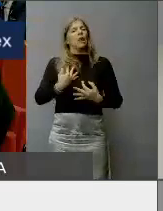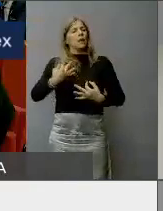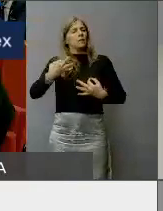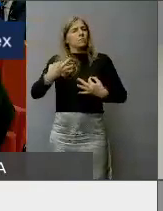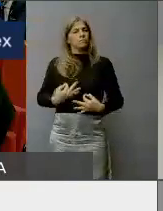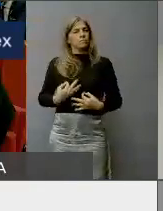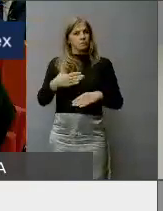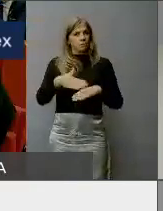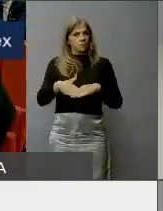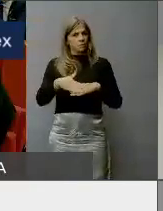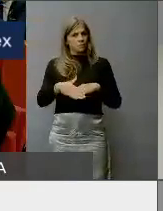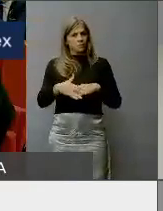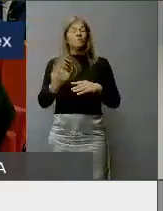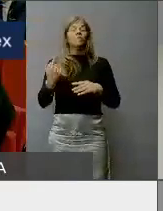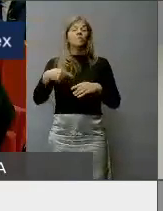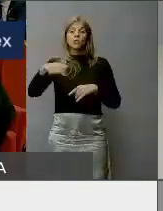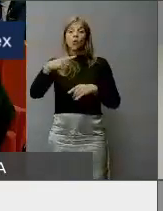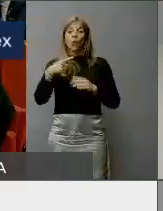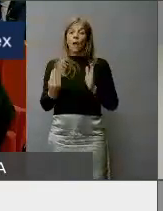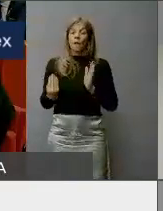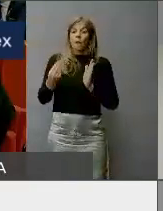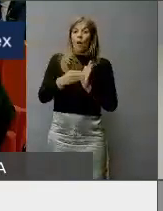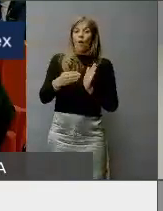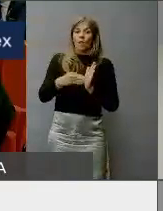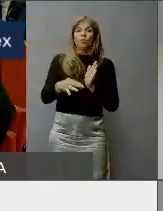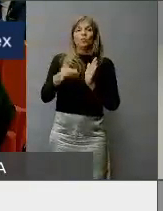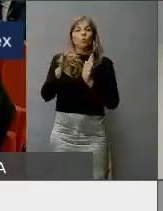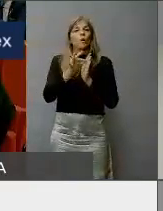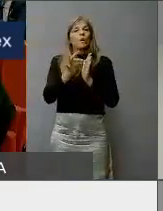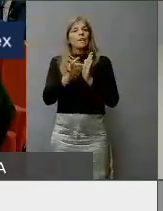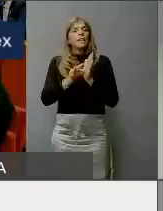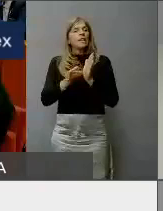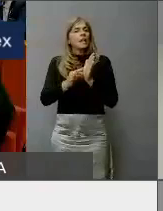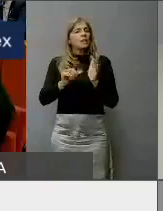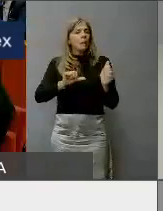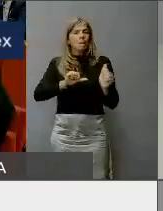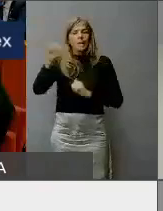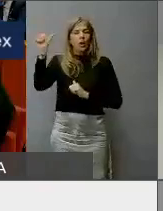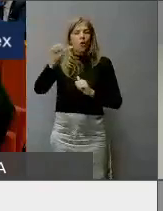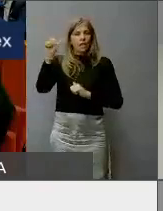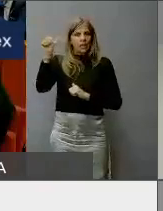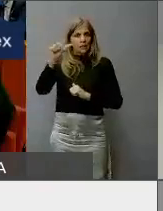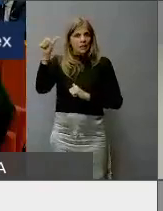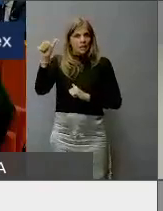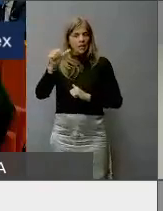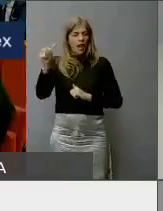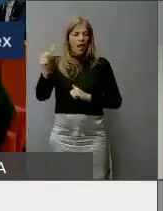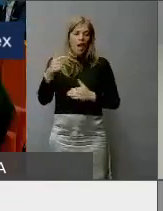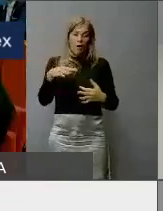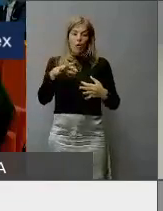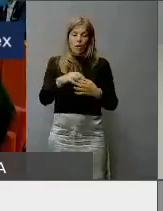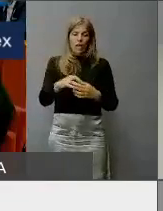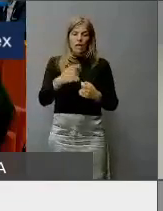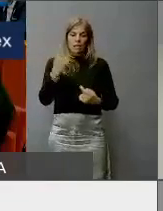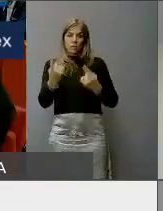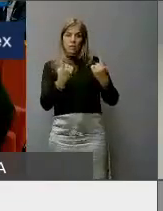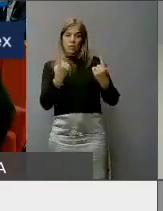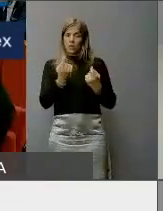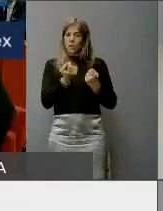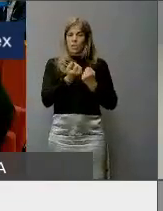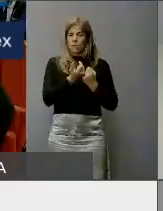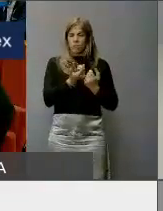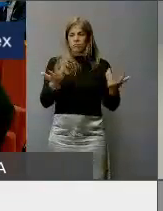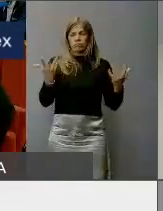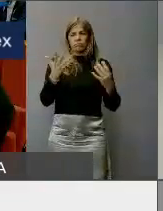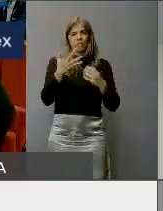criteri di priorità legati alle condizioni di di migliaia di famiglie significa oggi